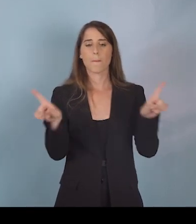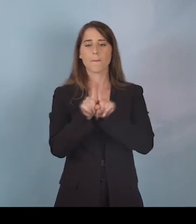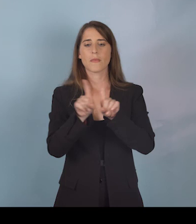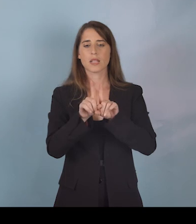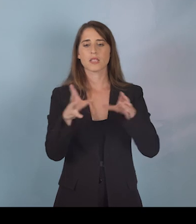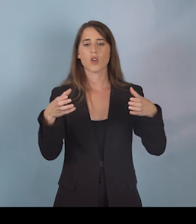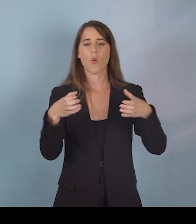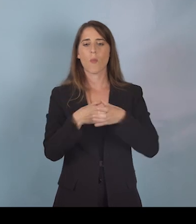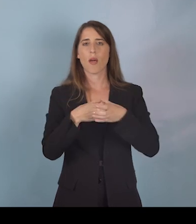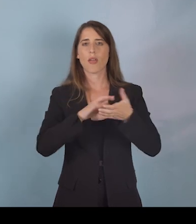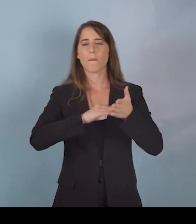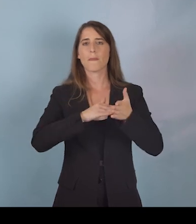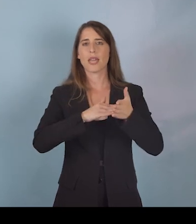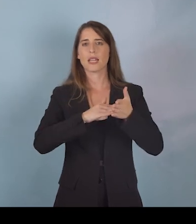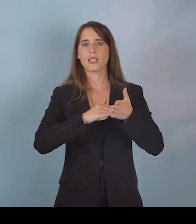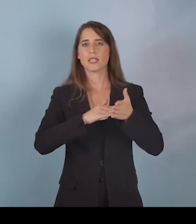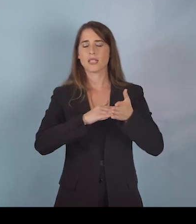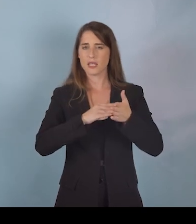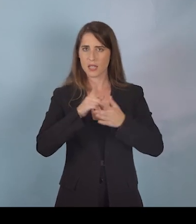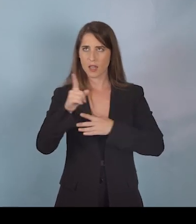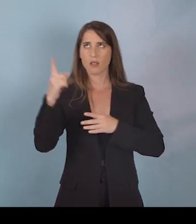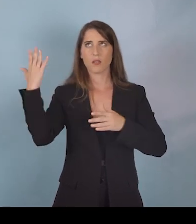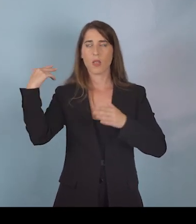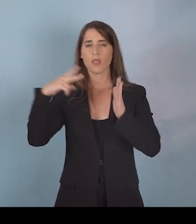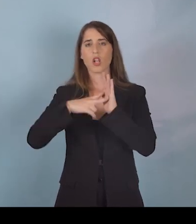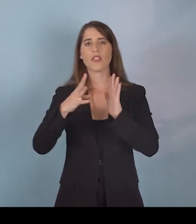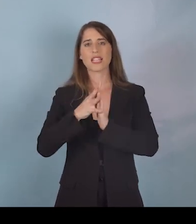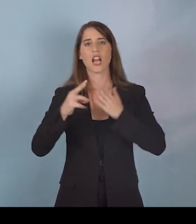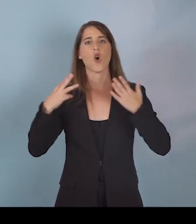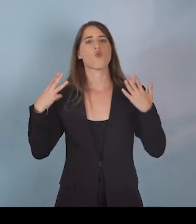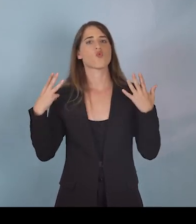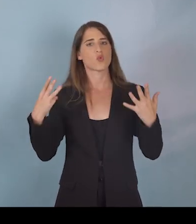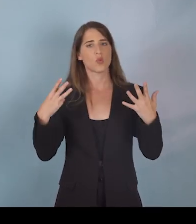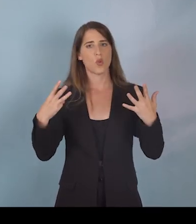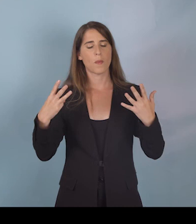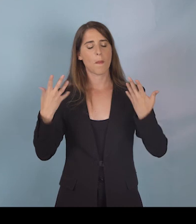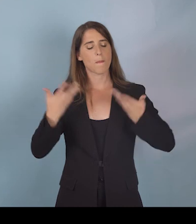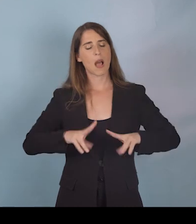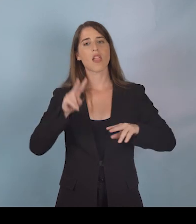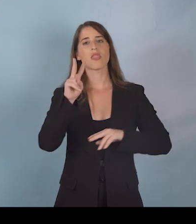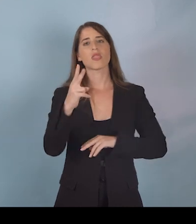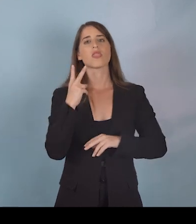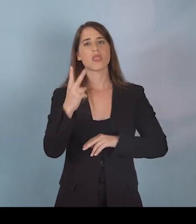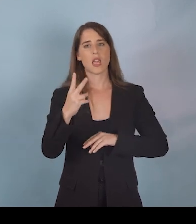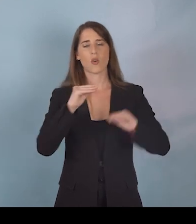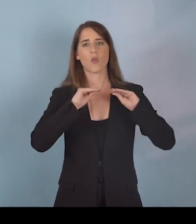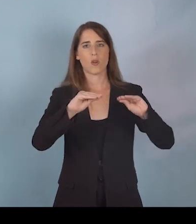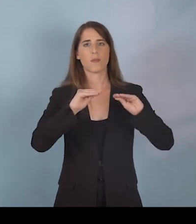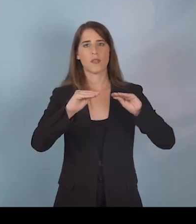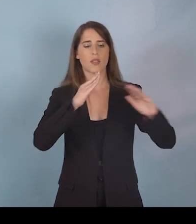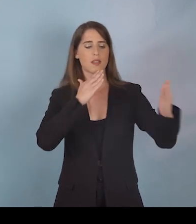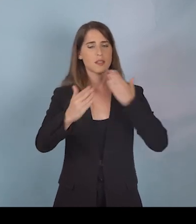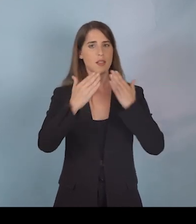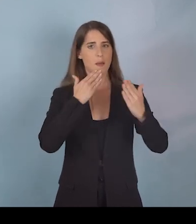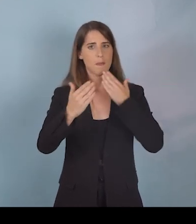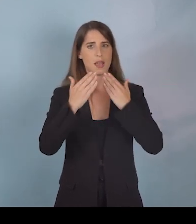από συνάντηση που είχαμε με την υπηρεσία ασύλου, με τη διεύθυνση της υπηρεσίας ασύλου, κατέστη δυνατό το 2018 να